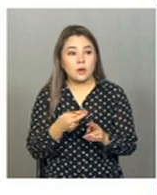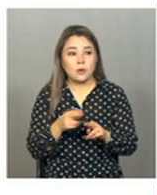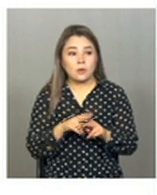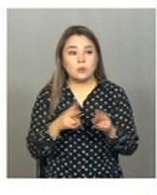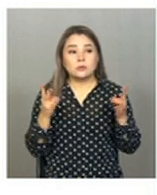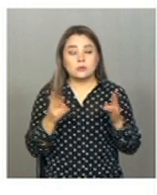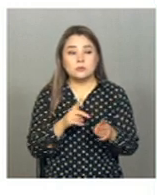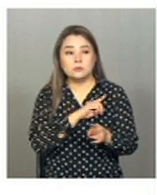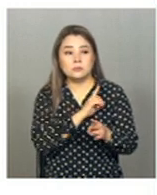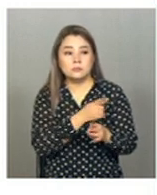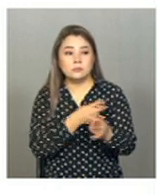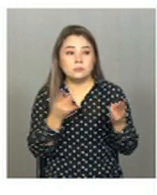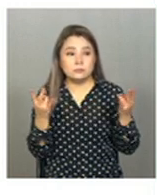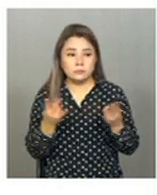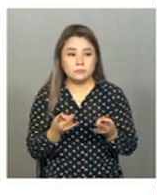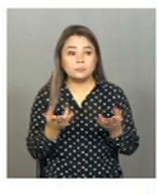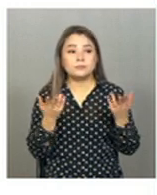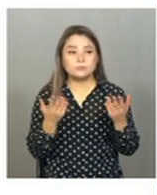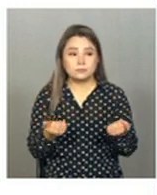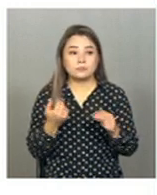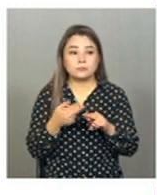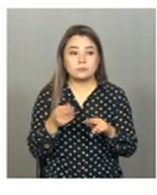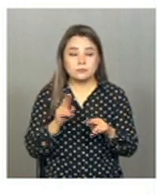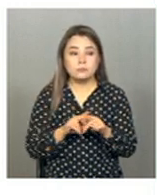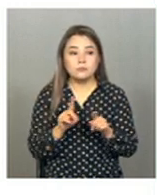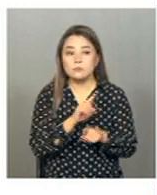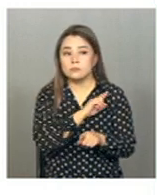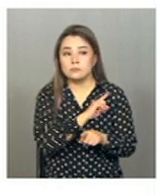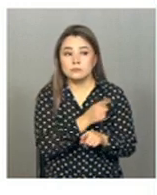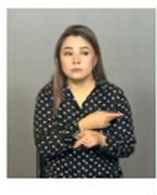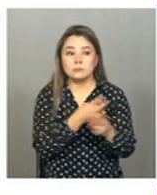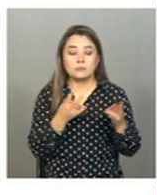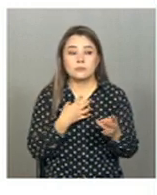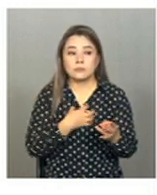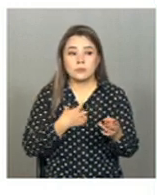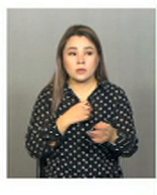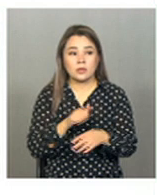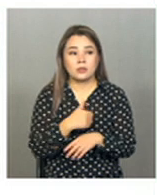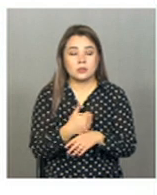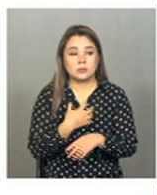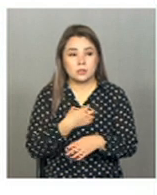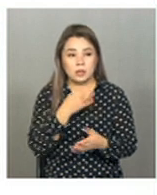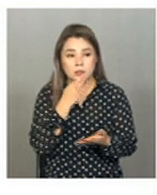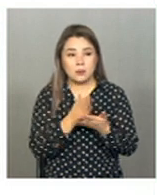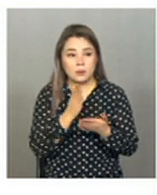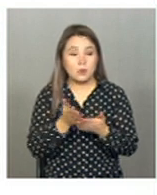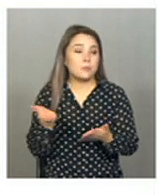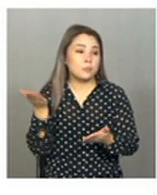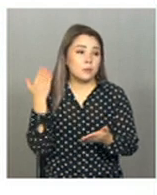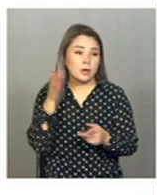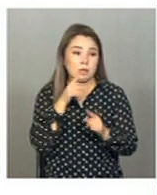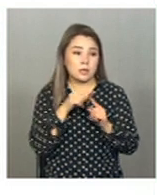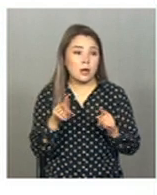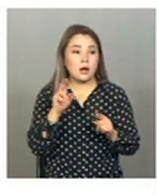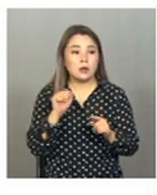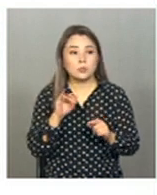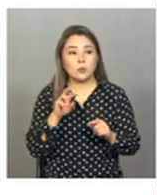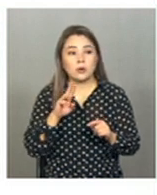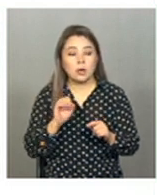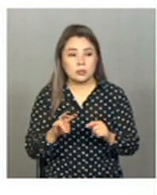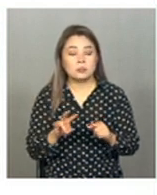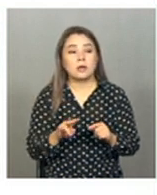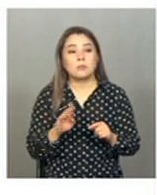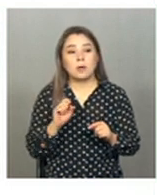болу керек пе? Әрине, күшті болу ең басты қажеттілік. Бұрынғы кезде Қажымұқан мен Балуан Шолақ